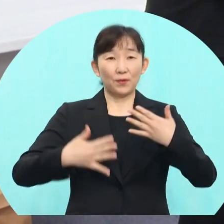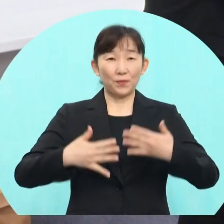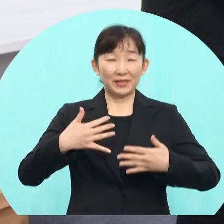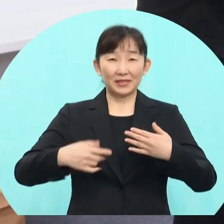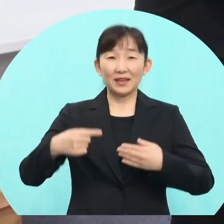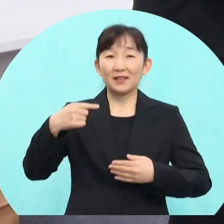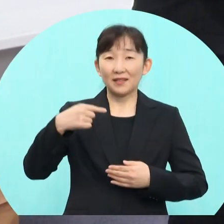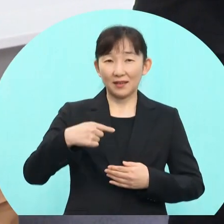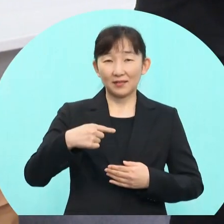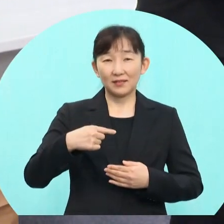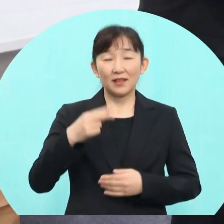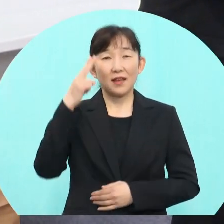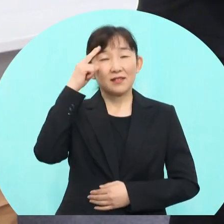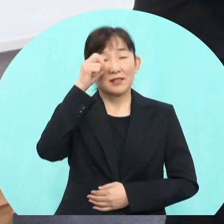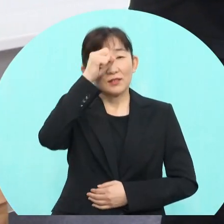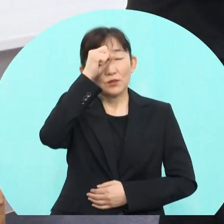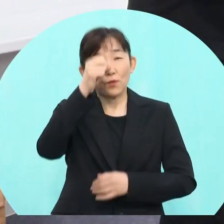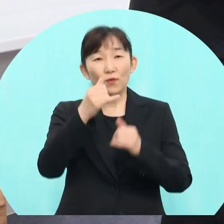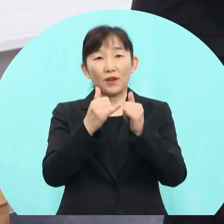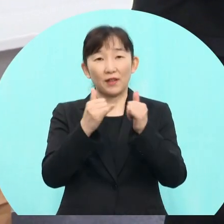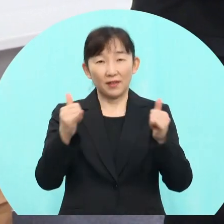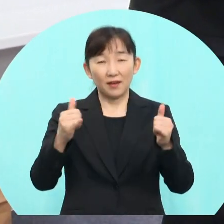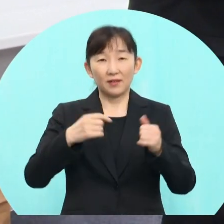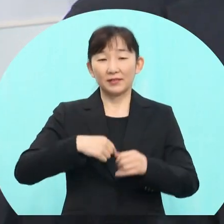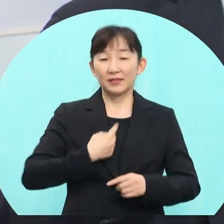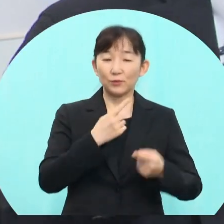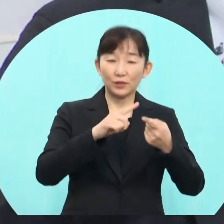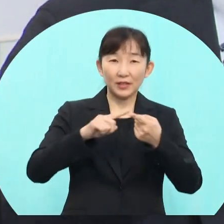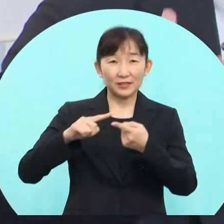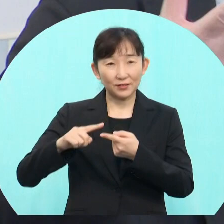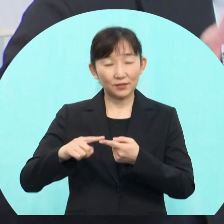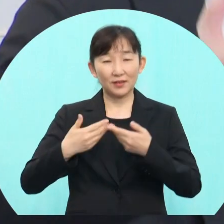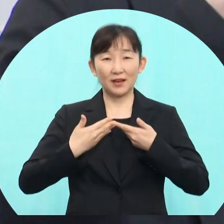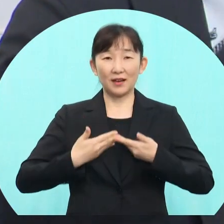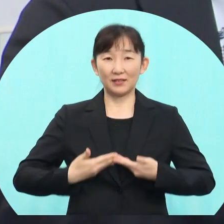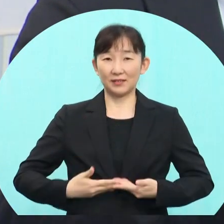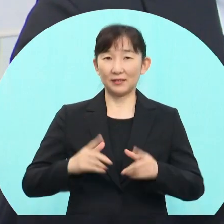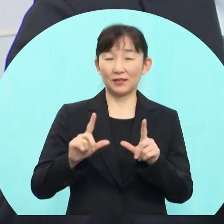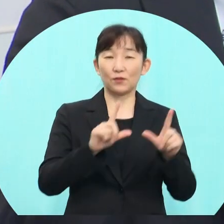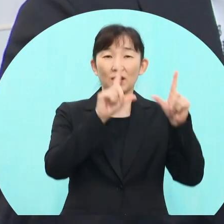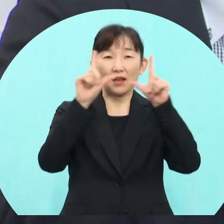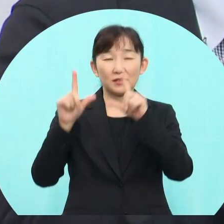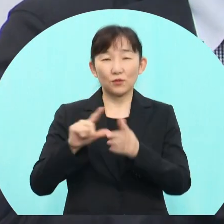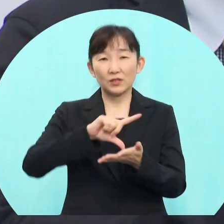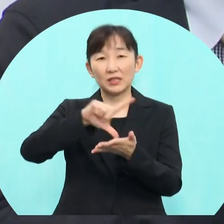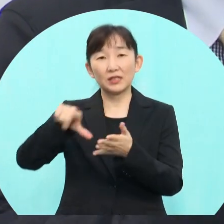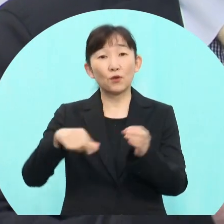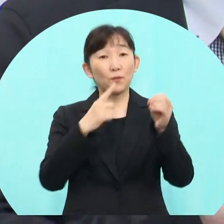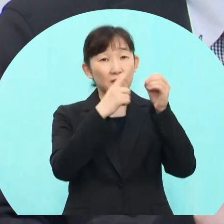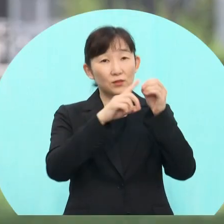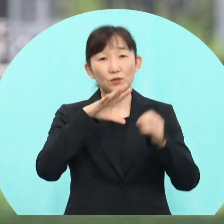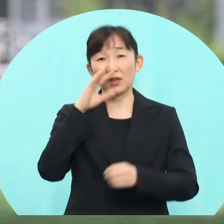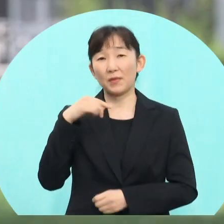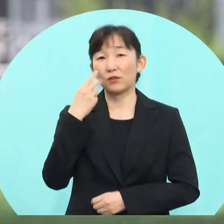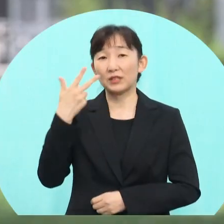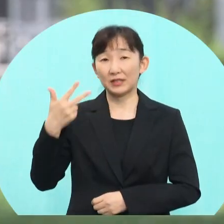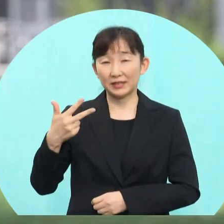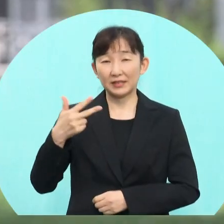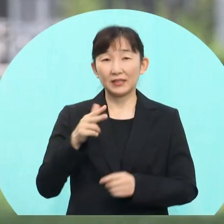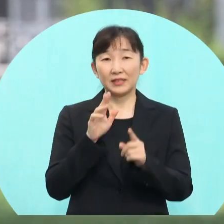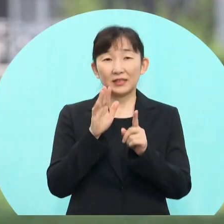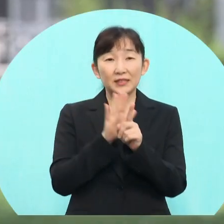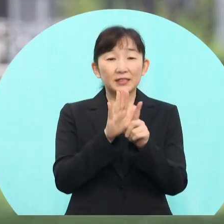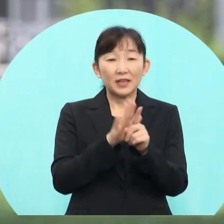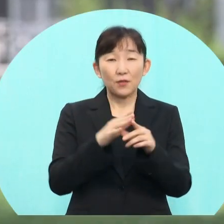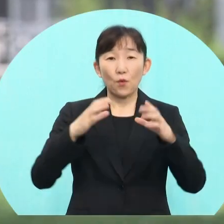今回のこの街に会いたいでは、認知症の方が自分らしく安心して暮らせる地域を目指す山口市